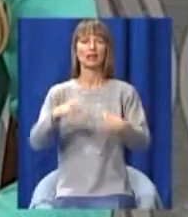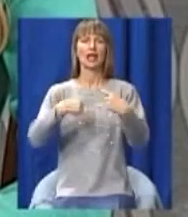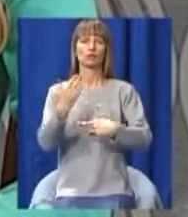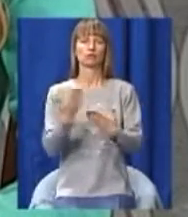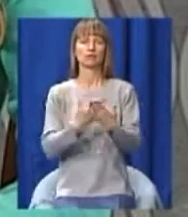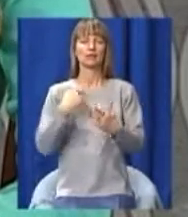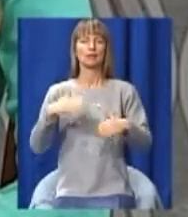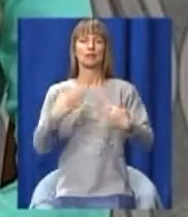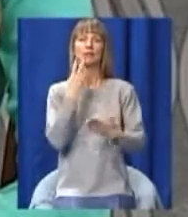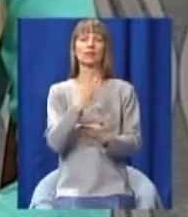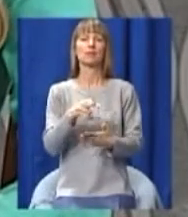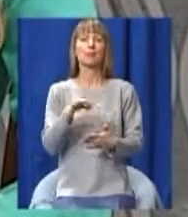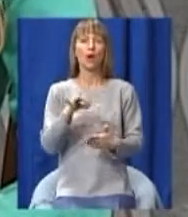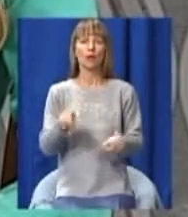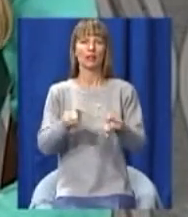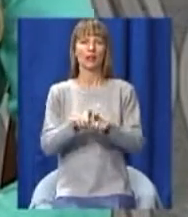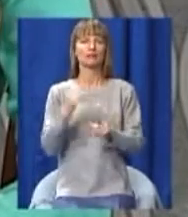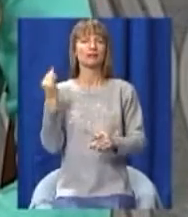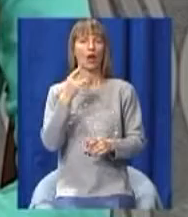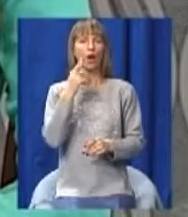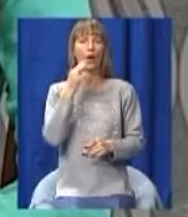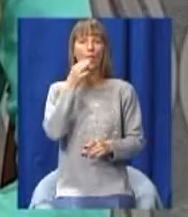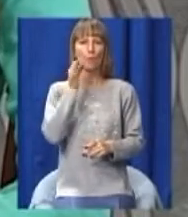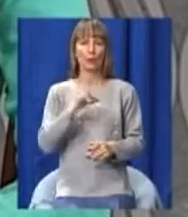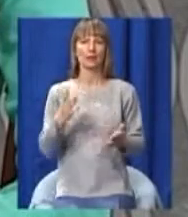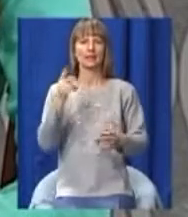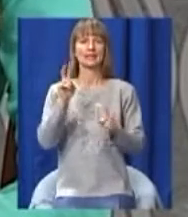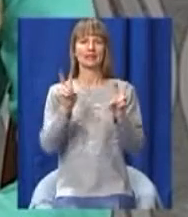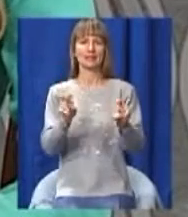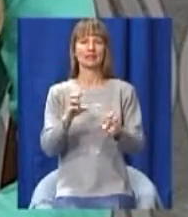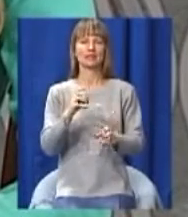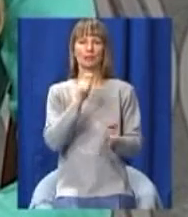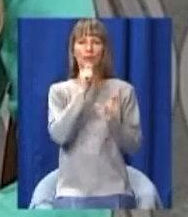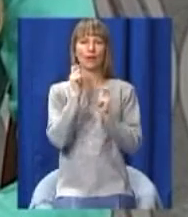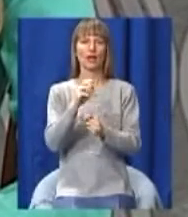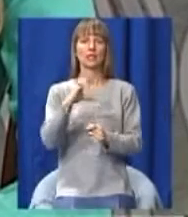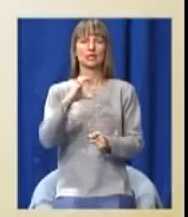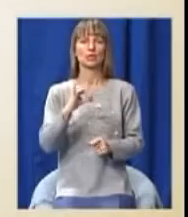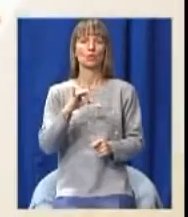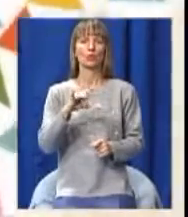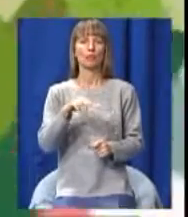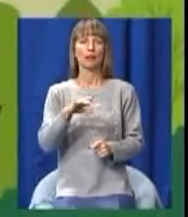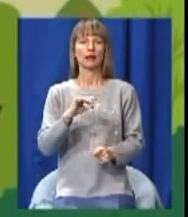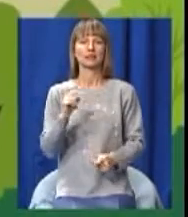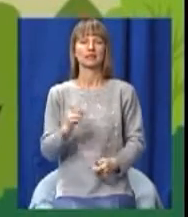я пропоную вам подивитися про такий цікавий дослід, який називається «Сюрприз». Дивимося.